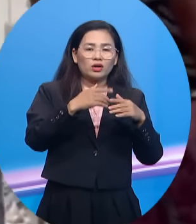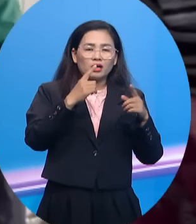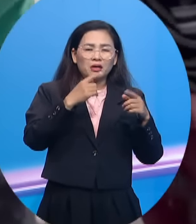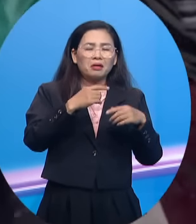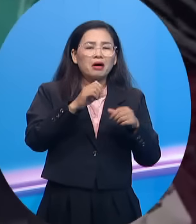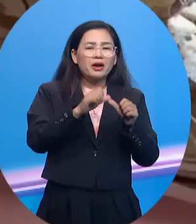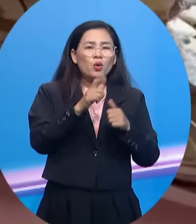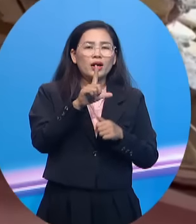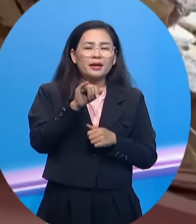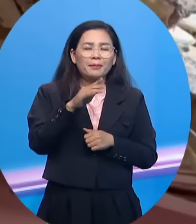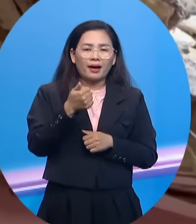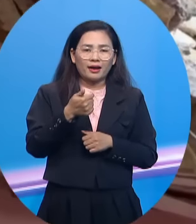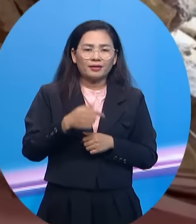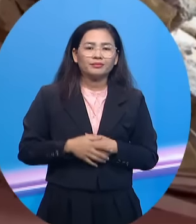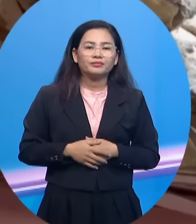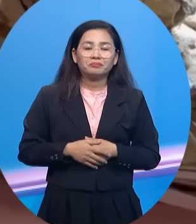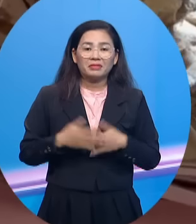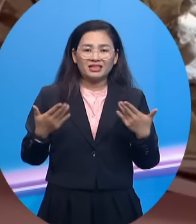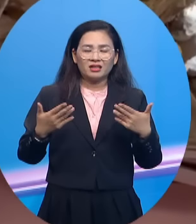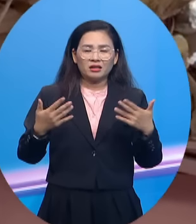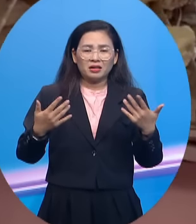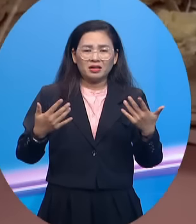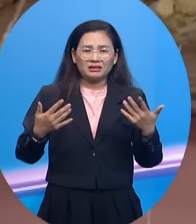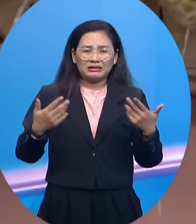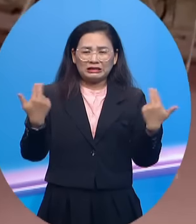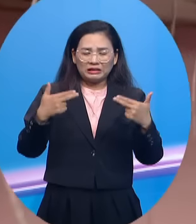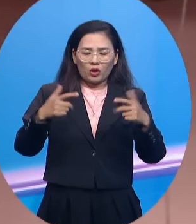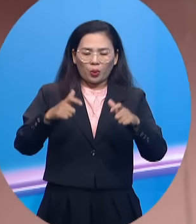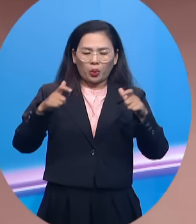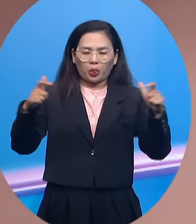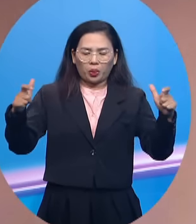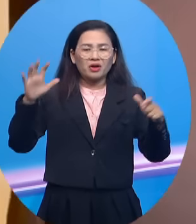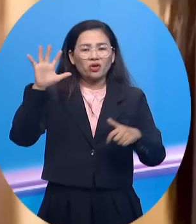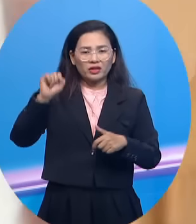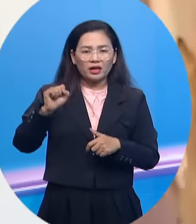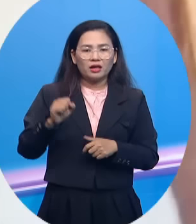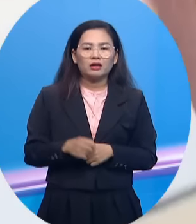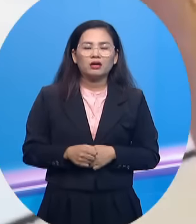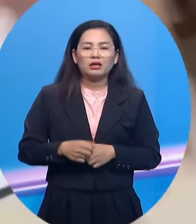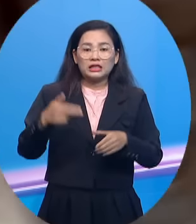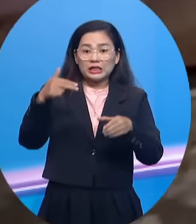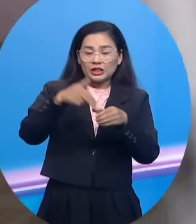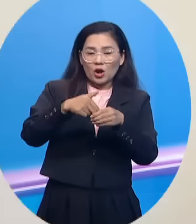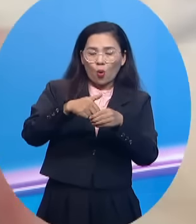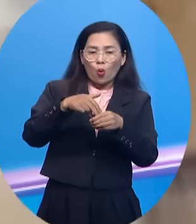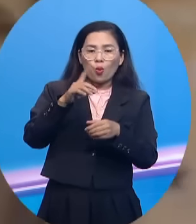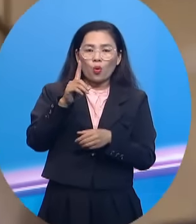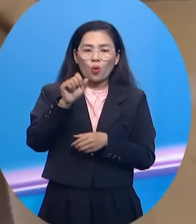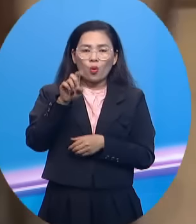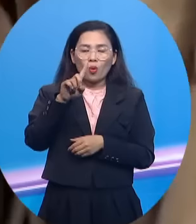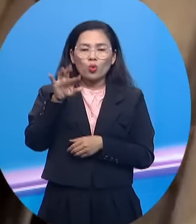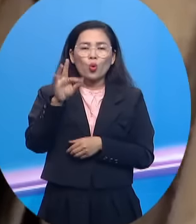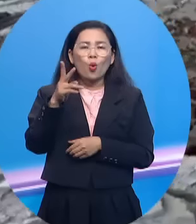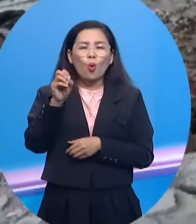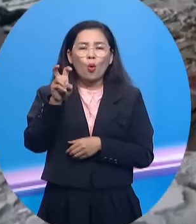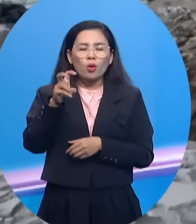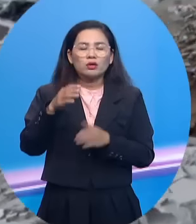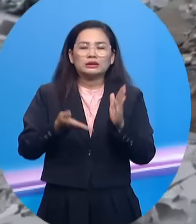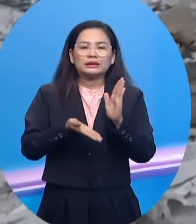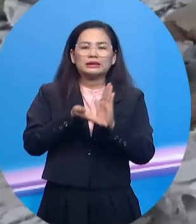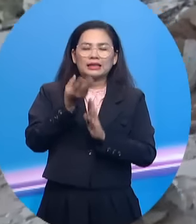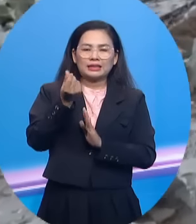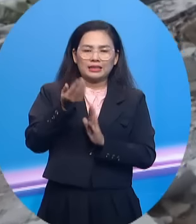tại Liban. Trước nguy cơ xung đột ở Trung Đông đang lan rộng có thể hạn chế nguồn cung dầu thô toàn cầu, giá dầu đã tăng hơn 3%